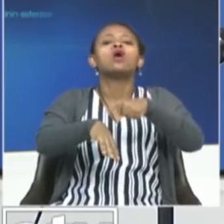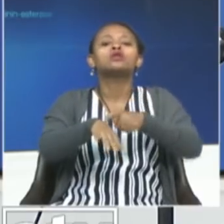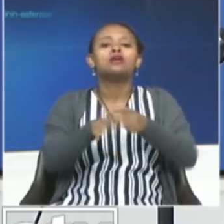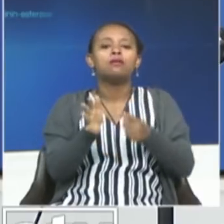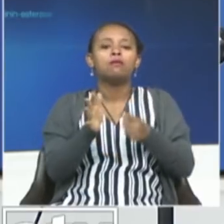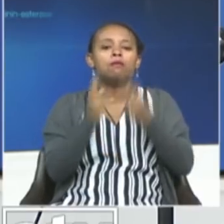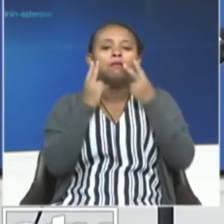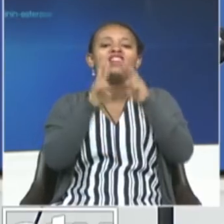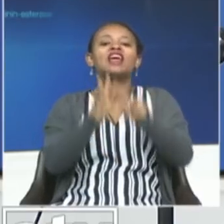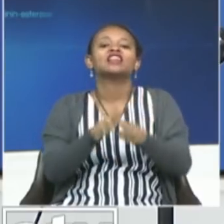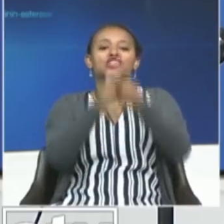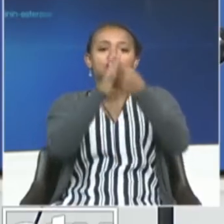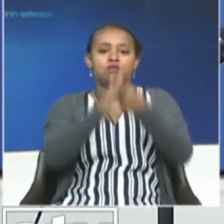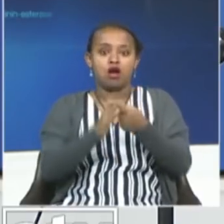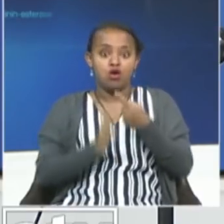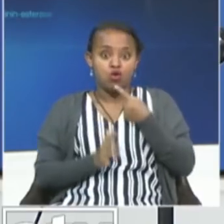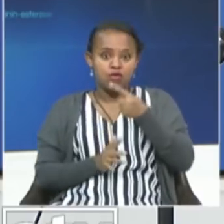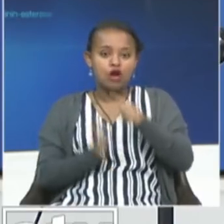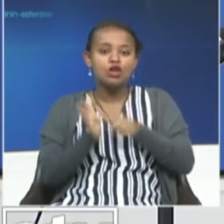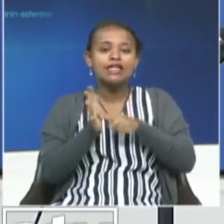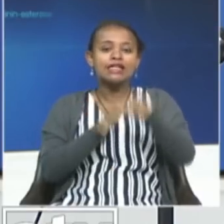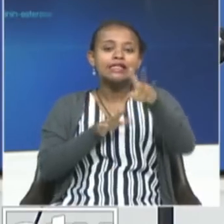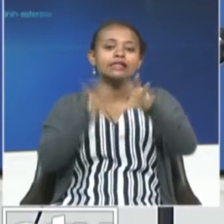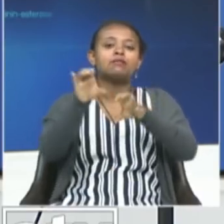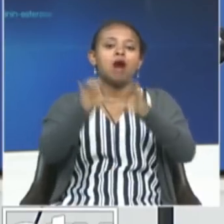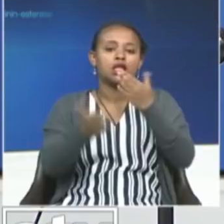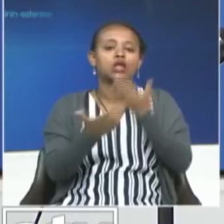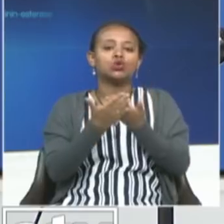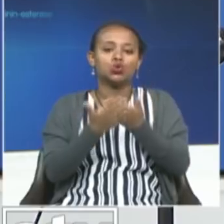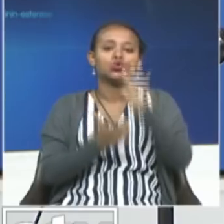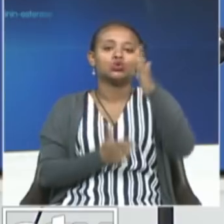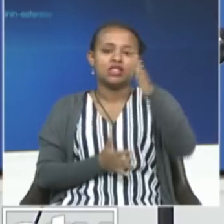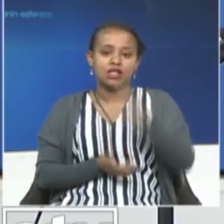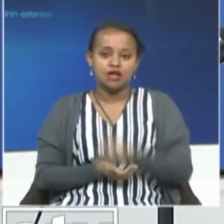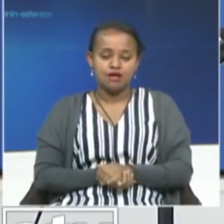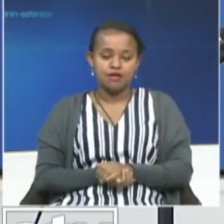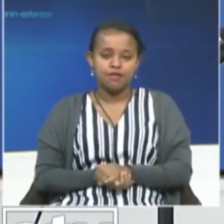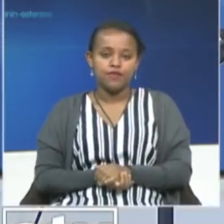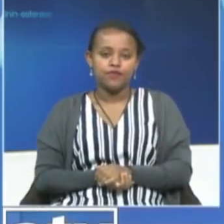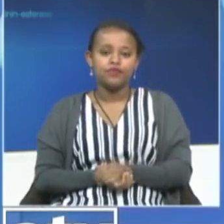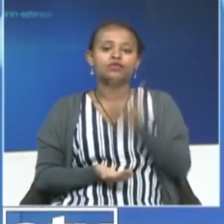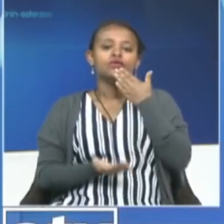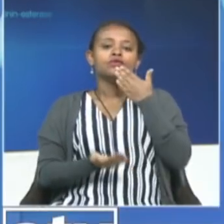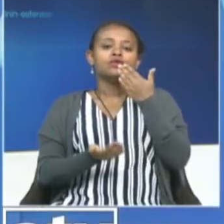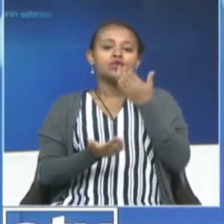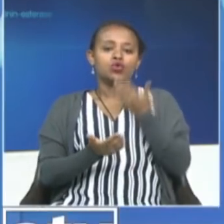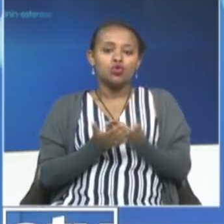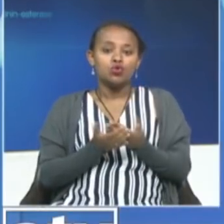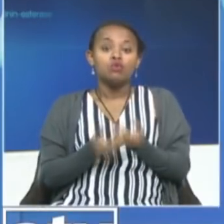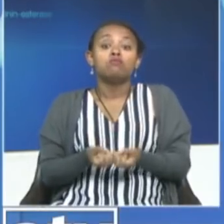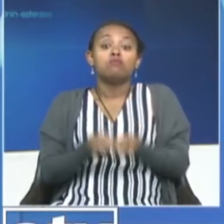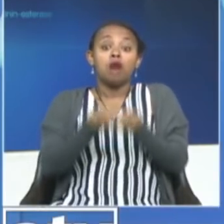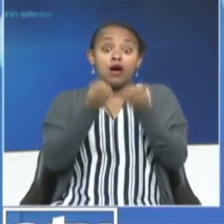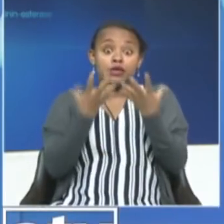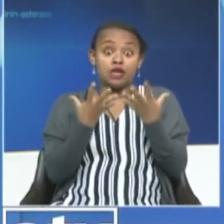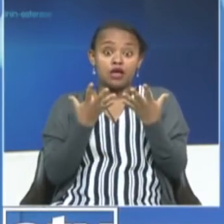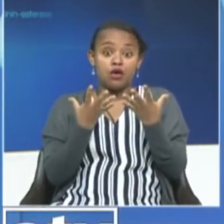መታየት ይጀምራሉ የሚለውን ትንሽ ግልጽ ማድረግ ጥሩ ይመስለኛል። ጥሩ። እንግዲህ